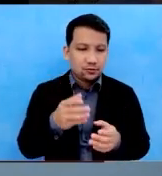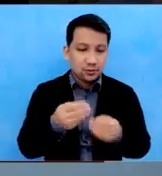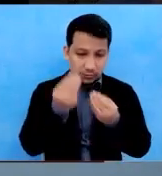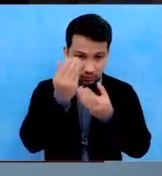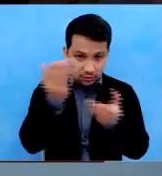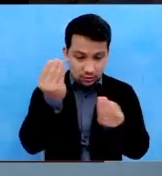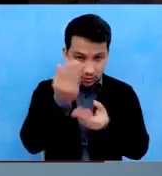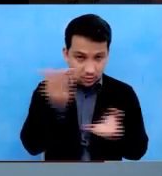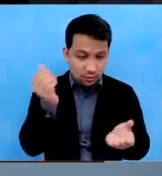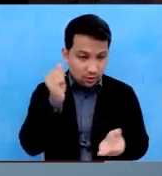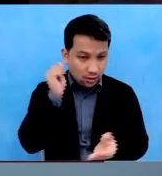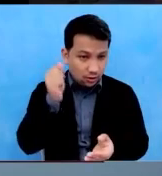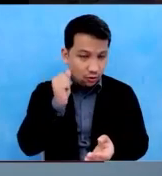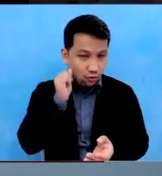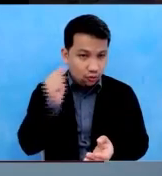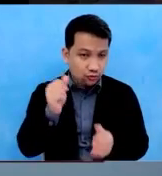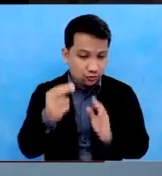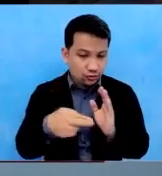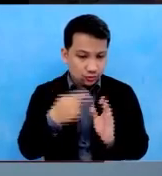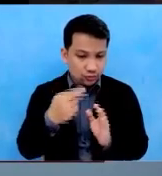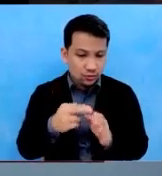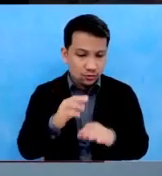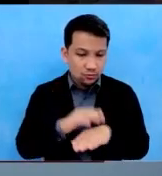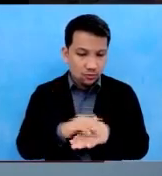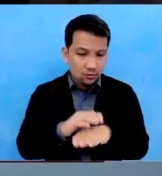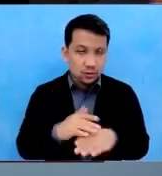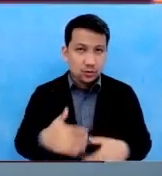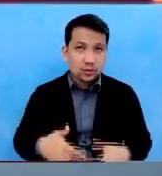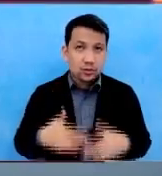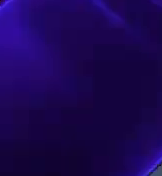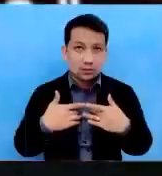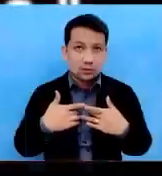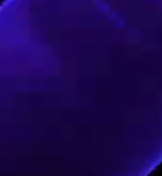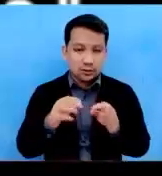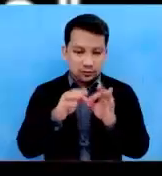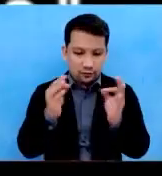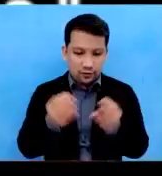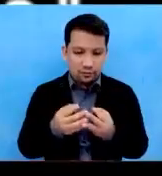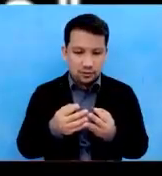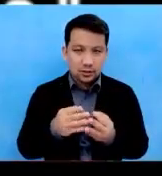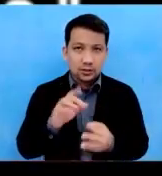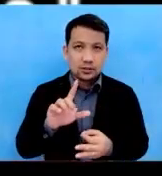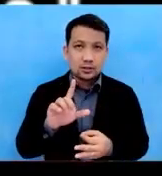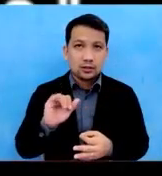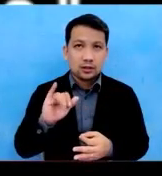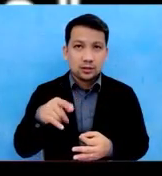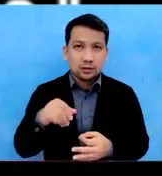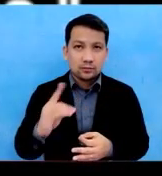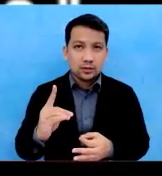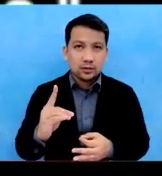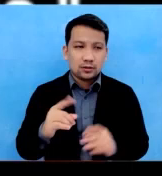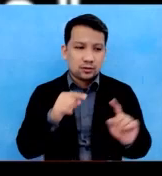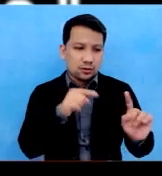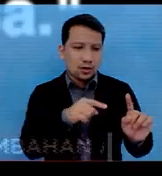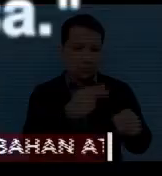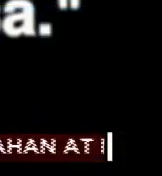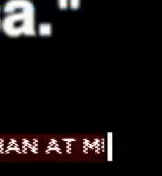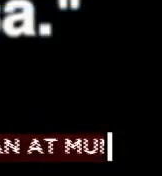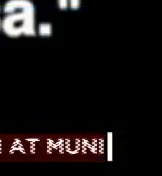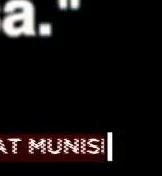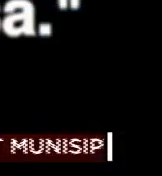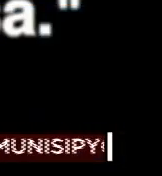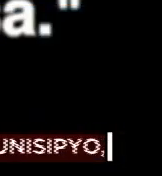sa buhay ng pamilya ni Lapid. Narito ang aking report. Ano ba ang pangalan niya, sir? Hindi